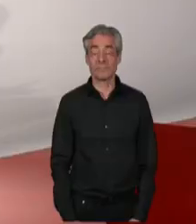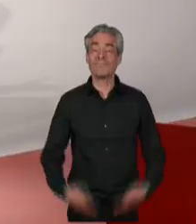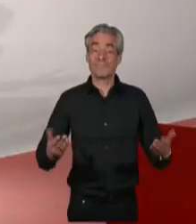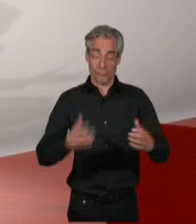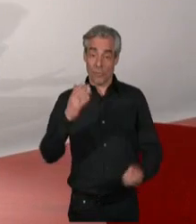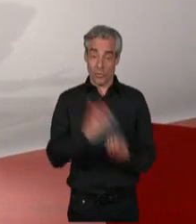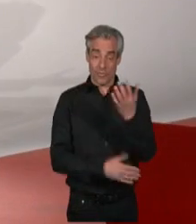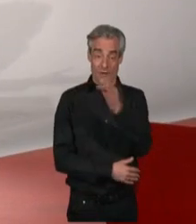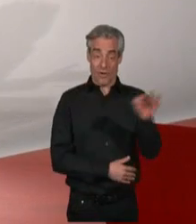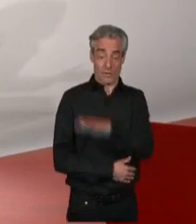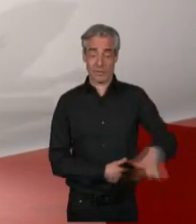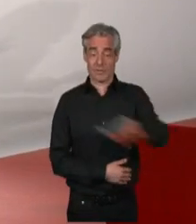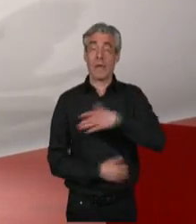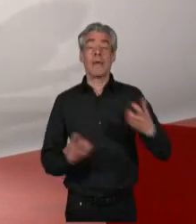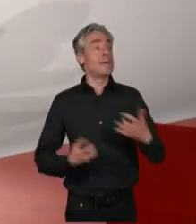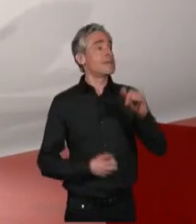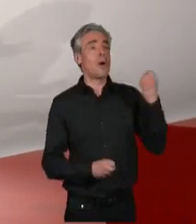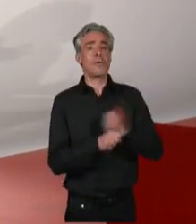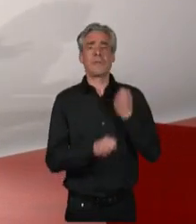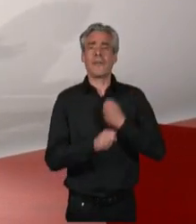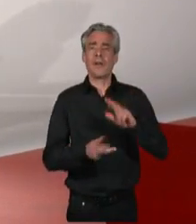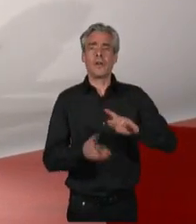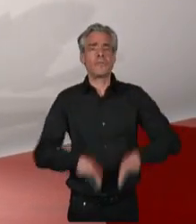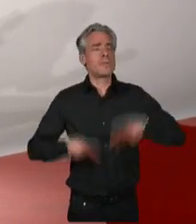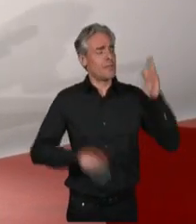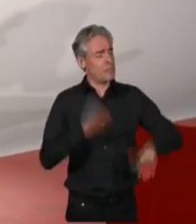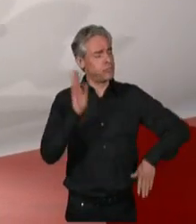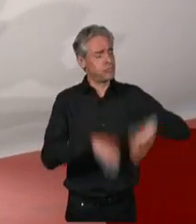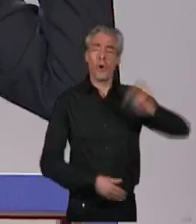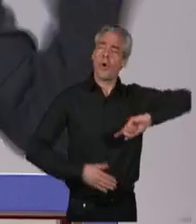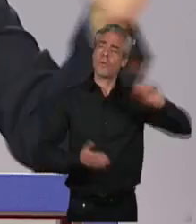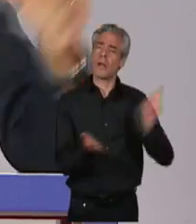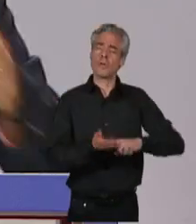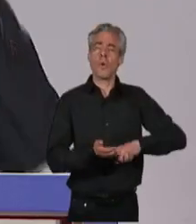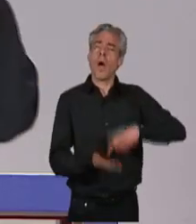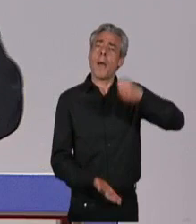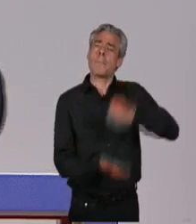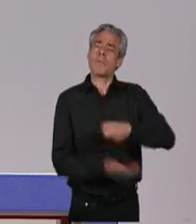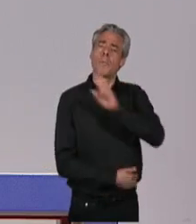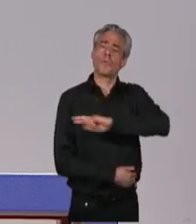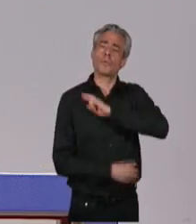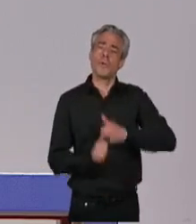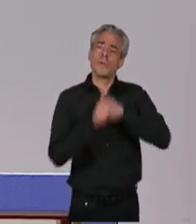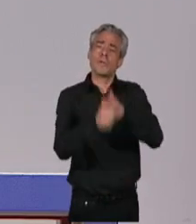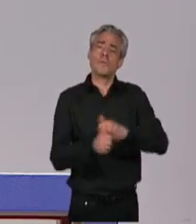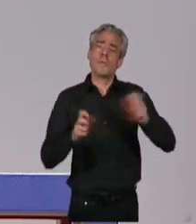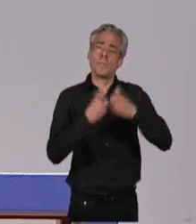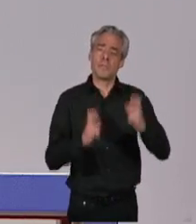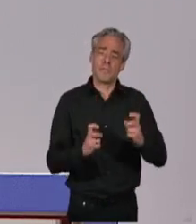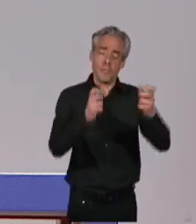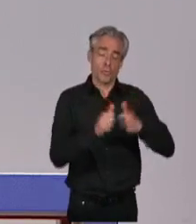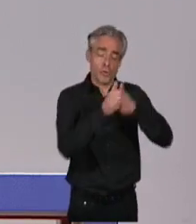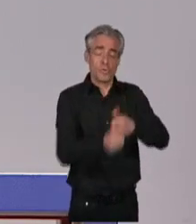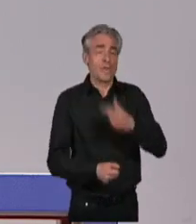Dans la Nouvelle-France, quand on a travaillé toute sa vie, on a droit à une retraite digne et indexée sur l'inflation.